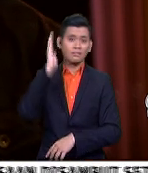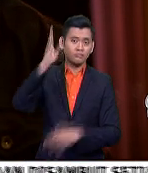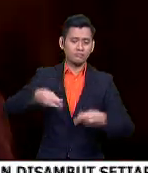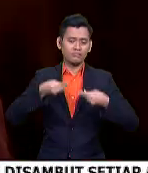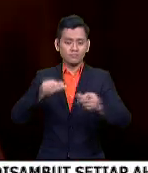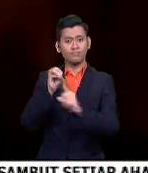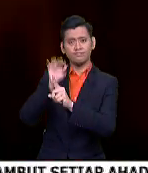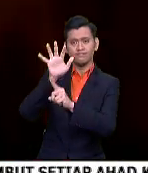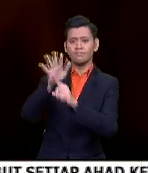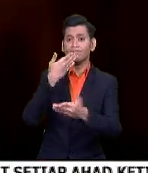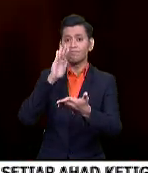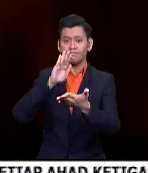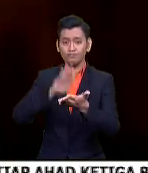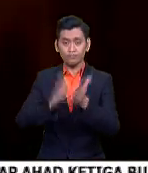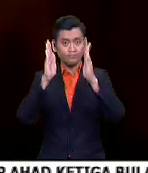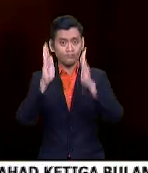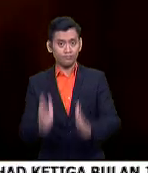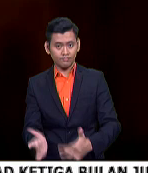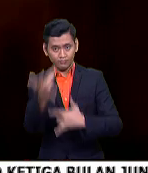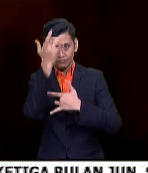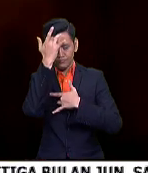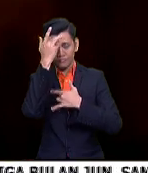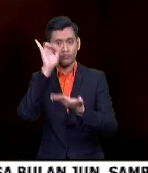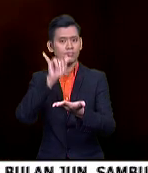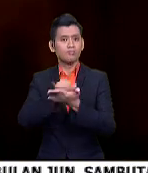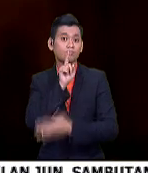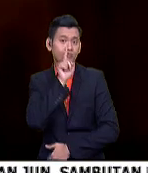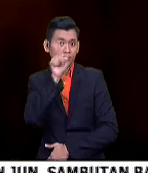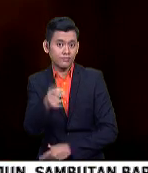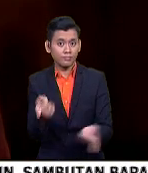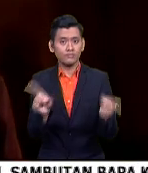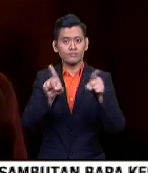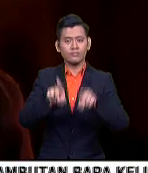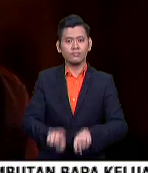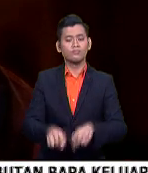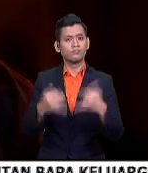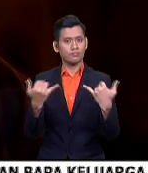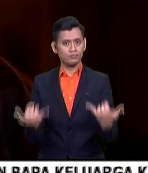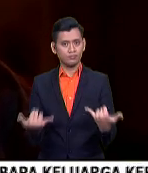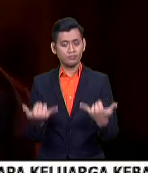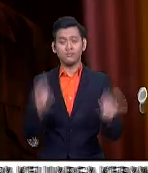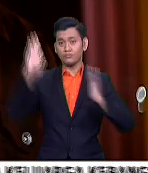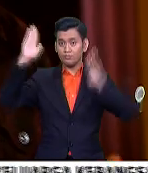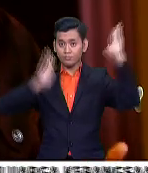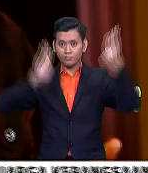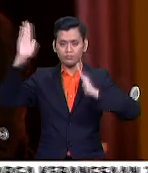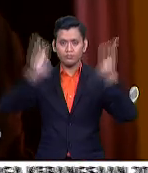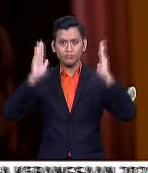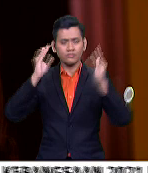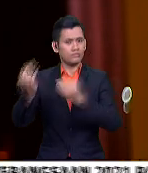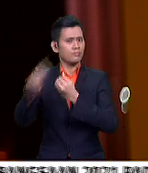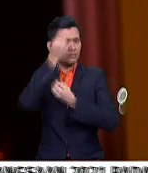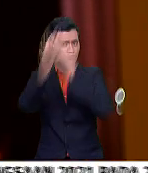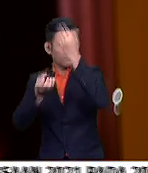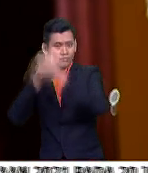pesakit. Itu antara hakikat situasi penularan COVID-19 yang serius di negara ini. Informasi dan